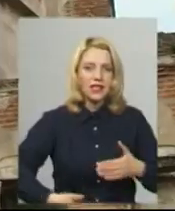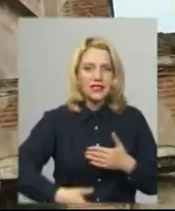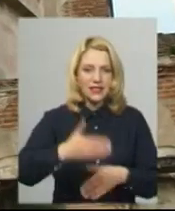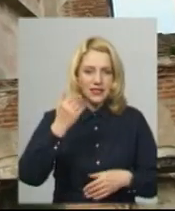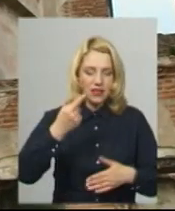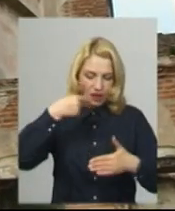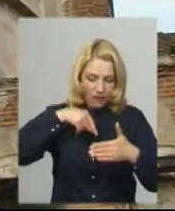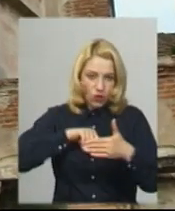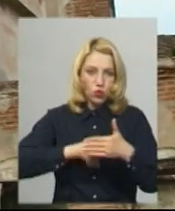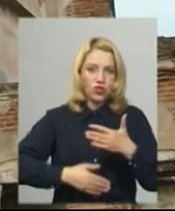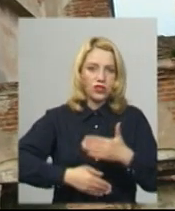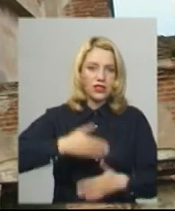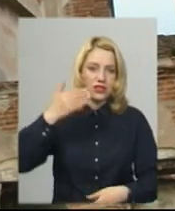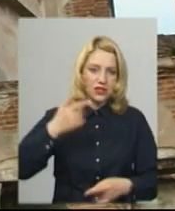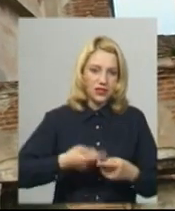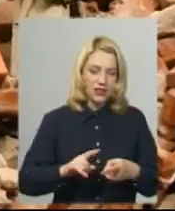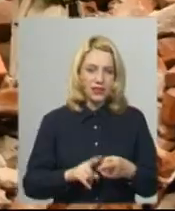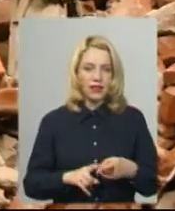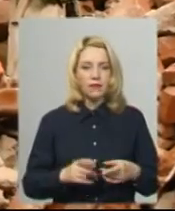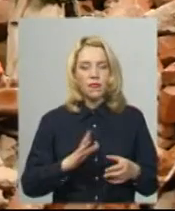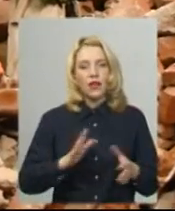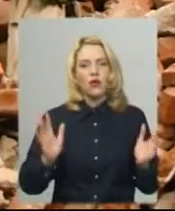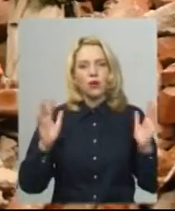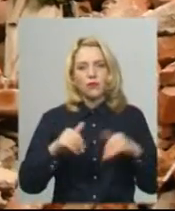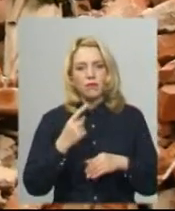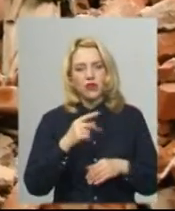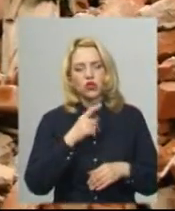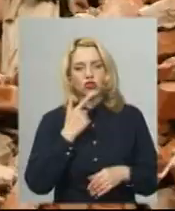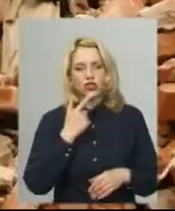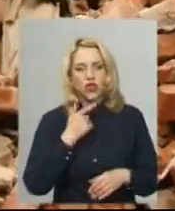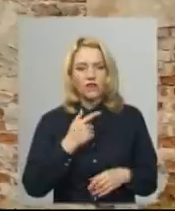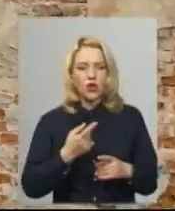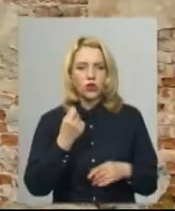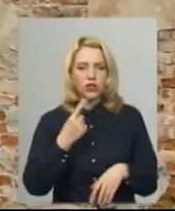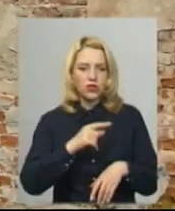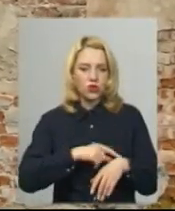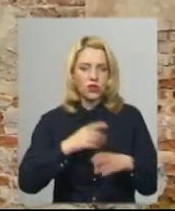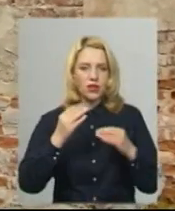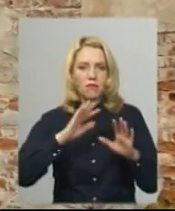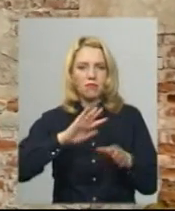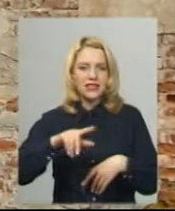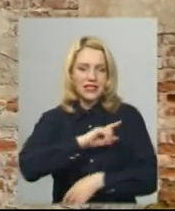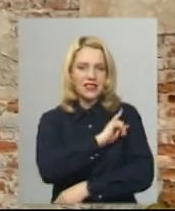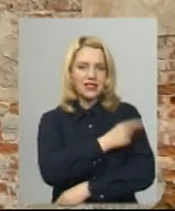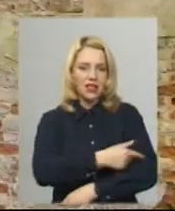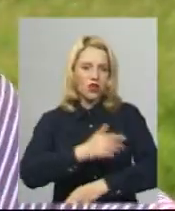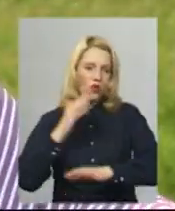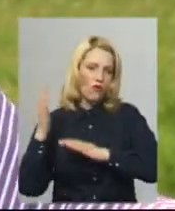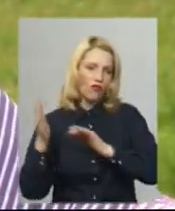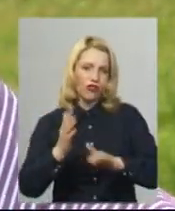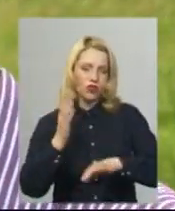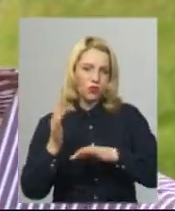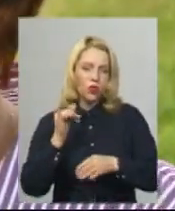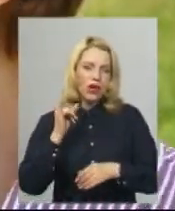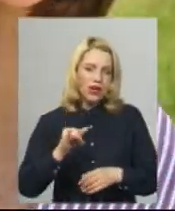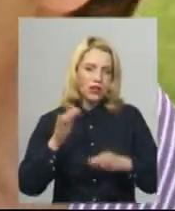стін. Несуча стіна палацу ввалилася 1 червня об 11 годині дня після сильного вітру та дощу, каже завідувачка сектору культури, молоді та спорту